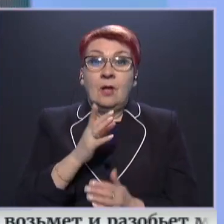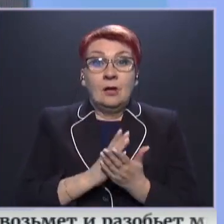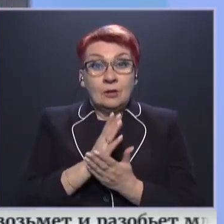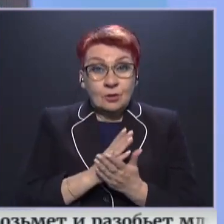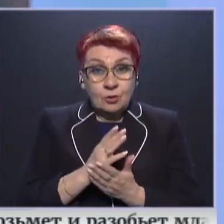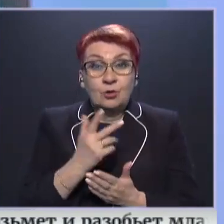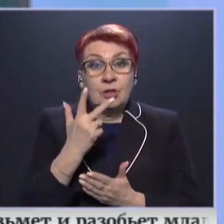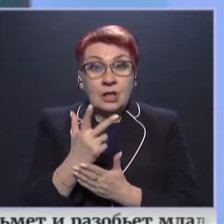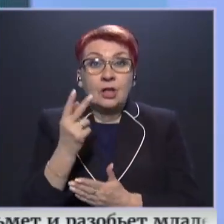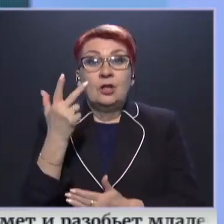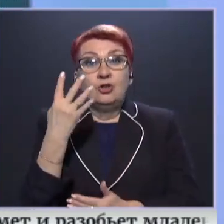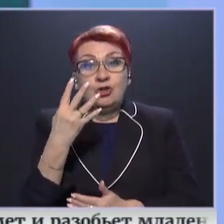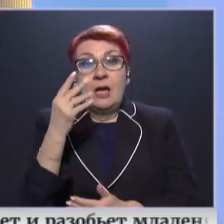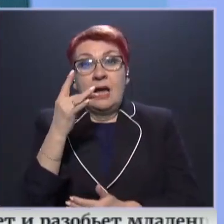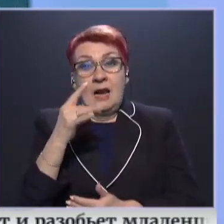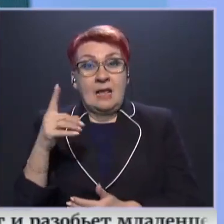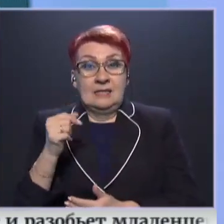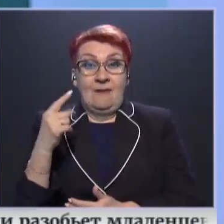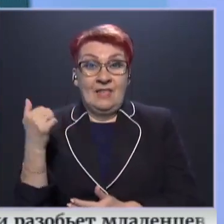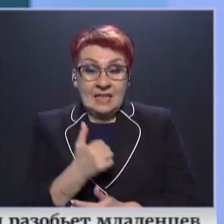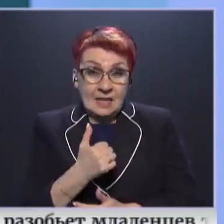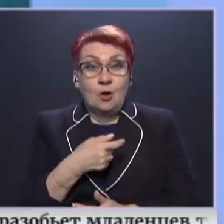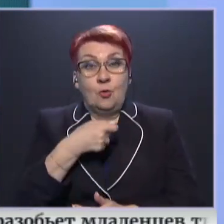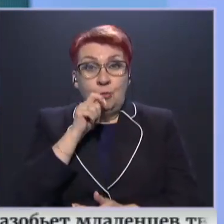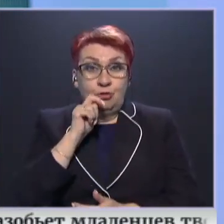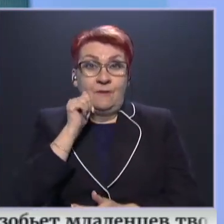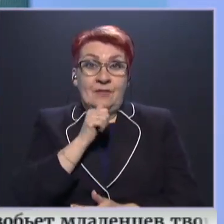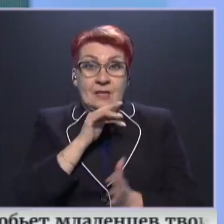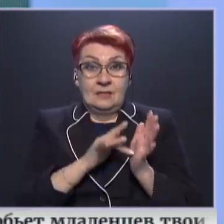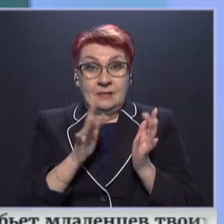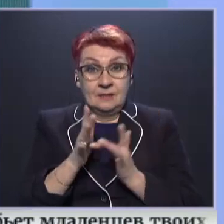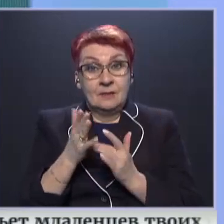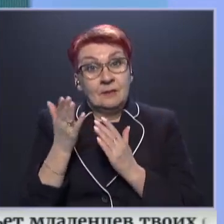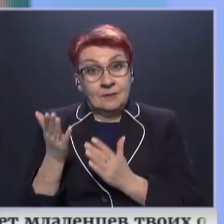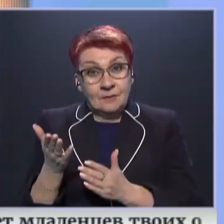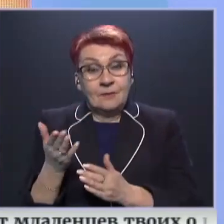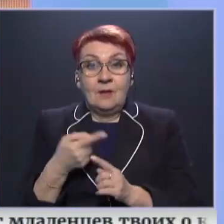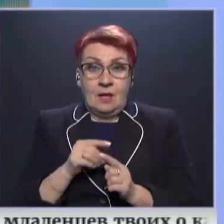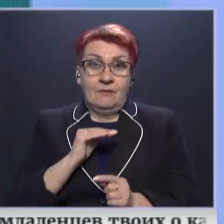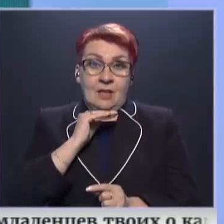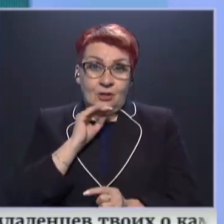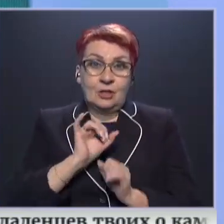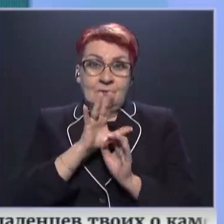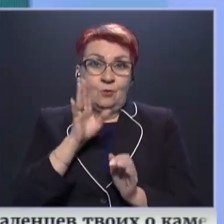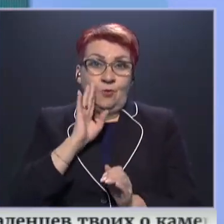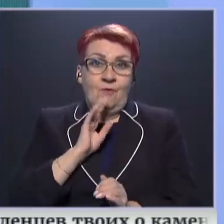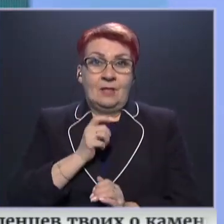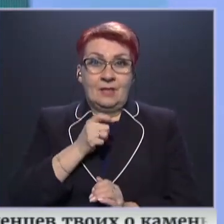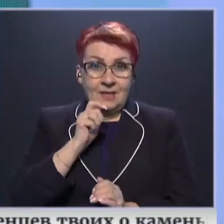3 или 4 раза в неделю я причащаюсь. Я считаю, что вот когда я 3-4 раза в неделю причащаюсь, то этого достаточно, как